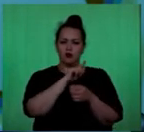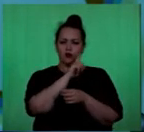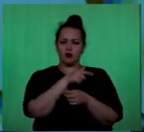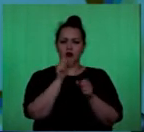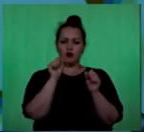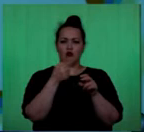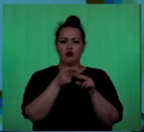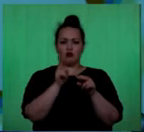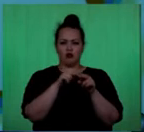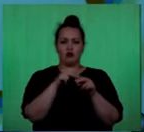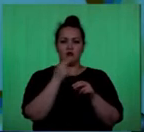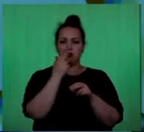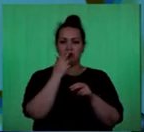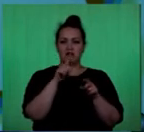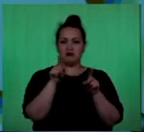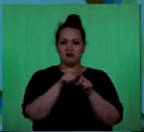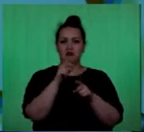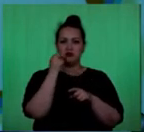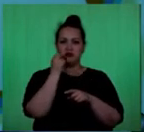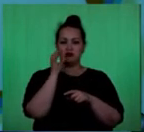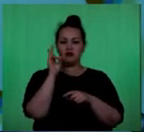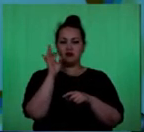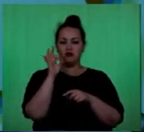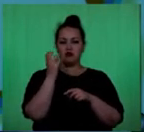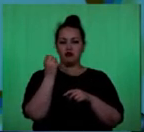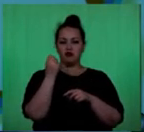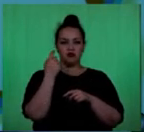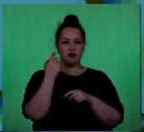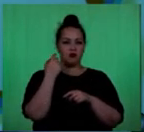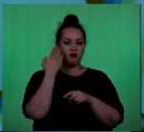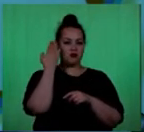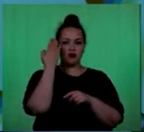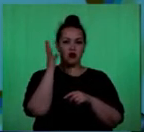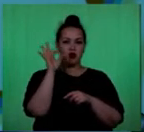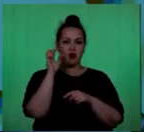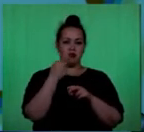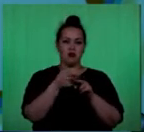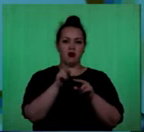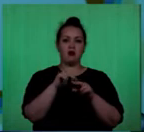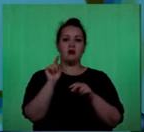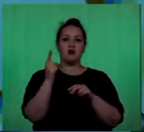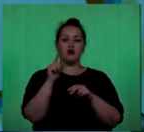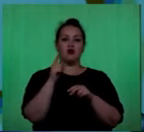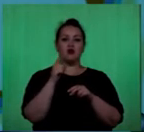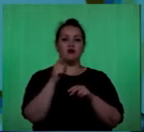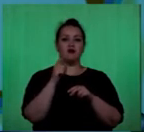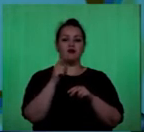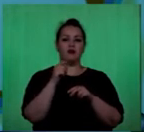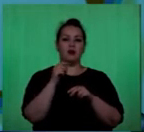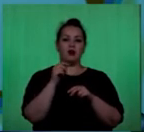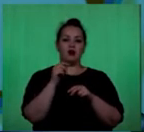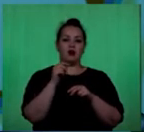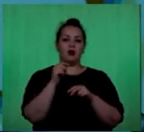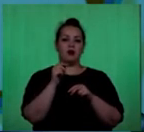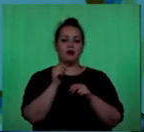мужчина в самом расцвете сил но только еще не знает об этом поэтому он осторожно спросил а в каком